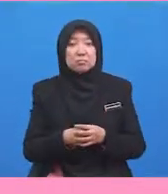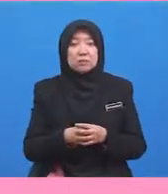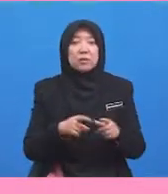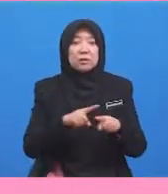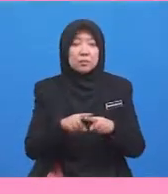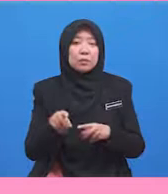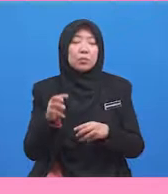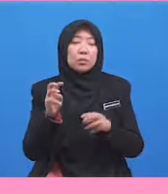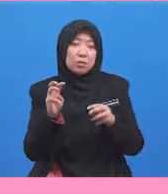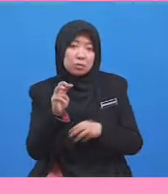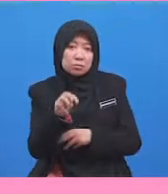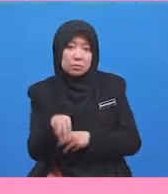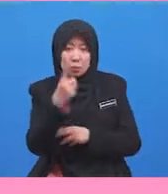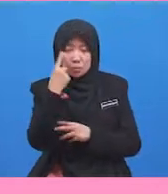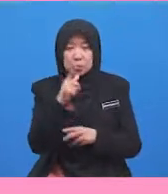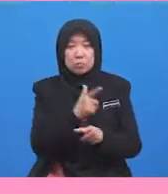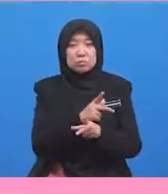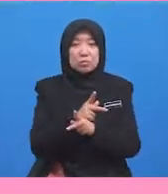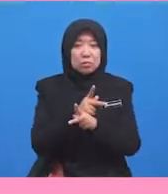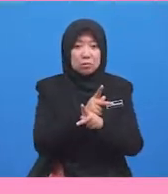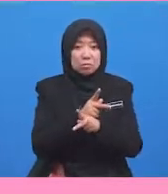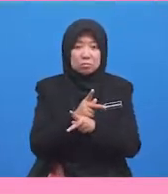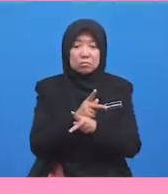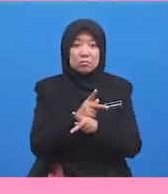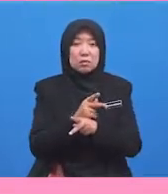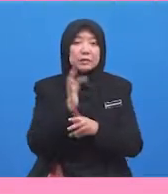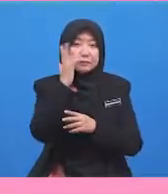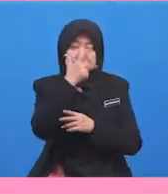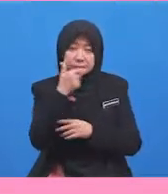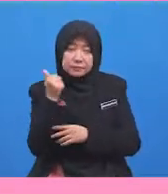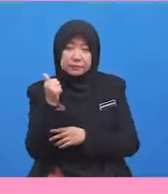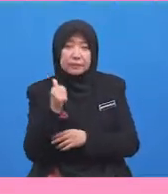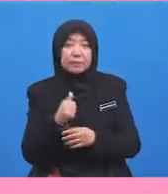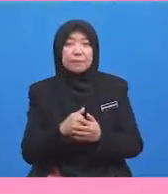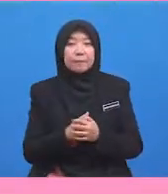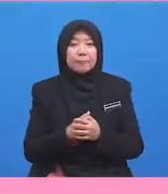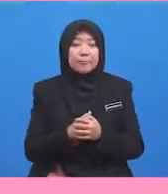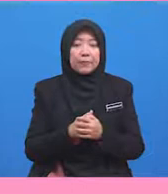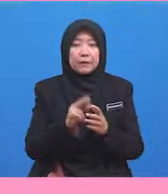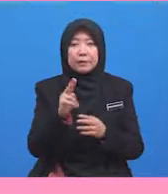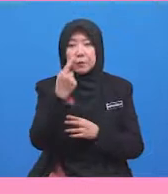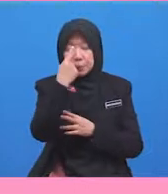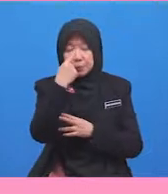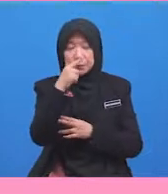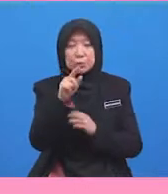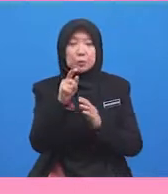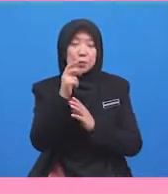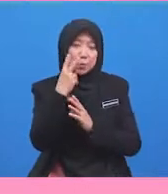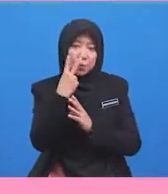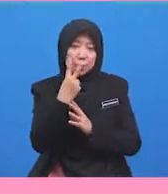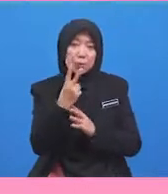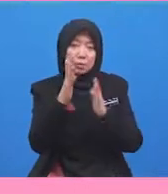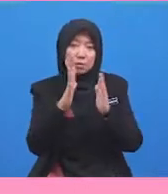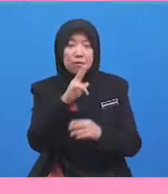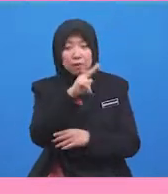wajib untuk Anda memelihara dan menjaga kecantikan tersebut hanya untuk tuntunan seseorang yang